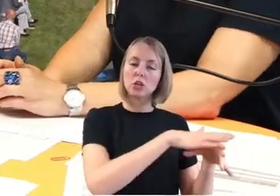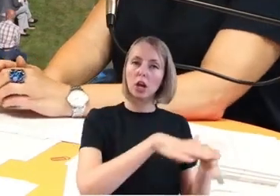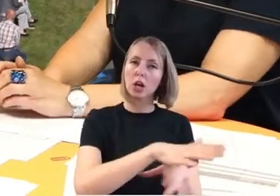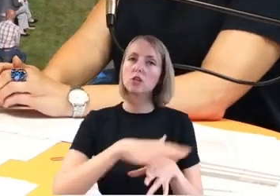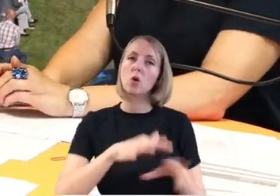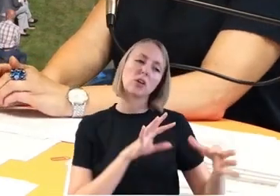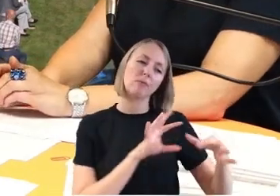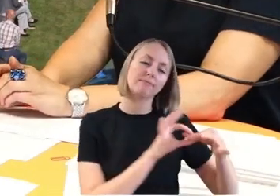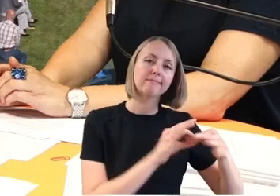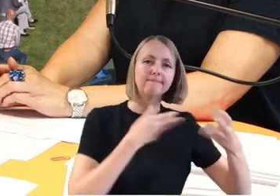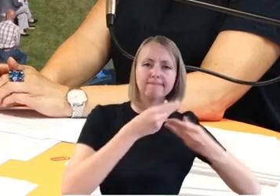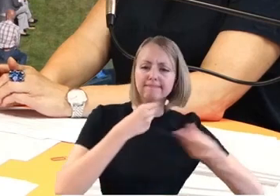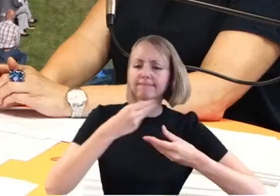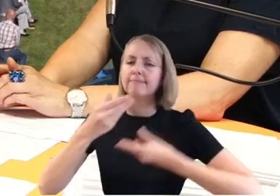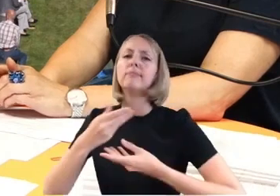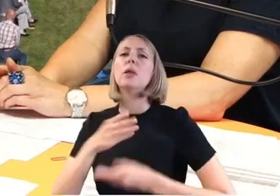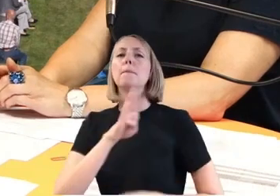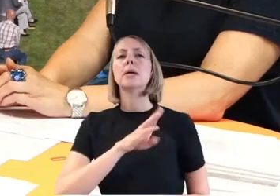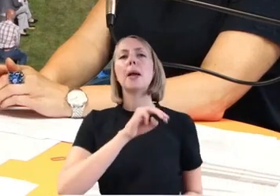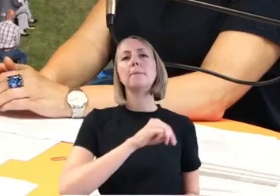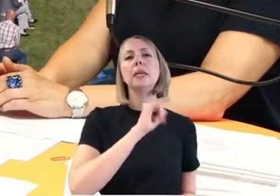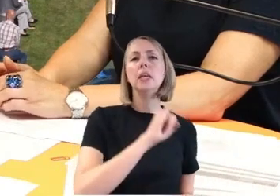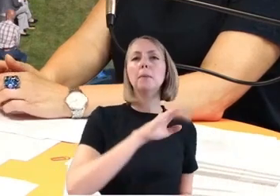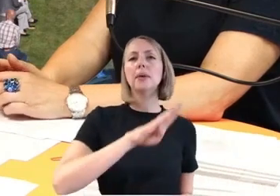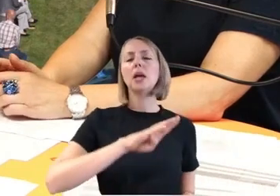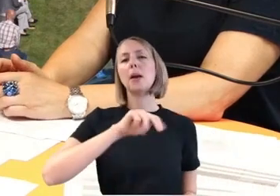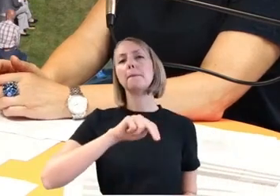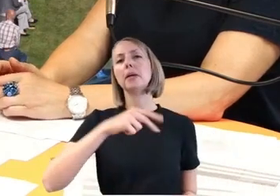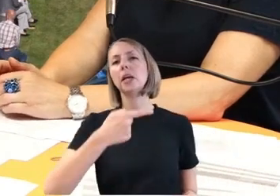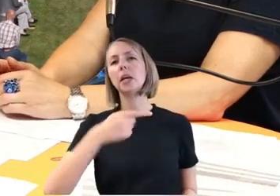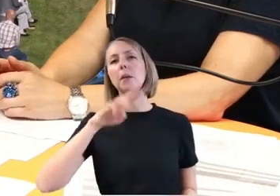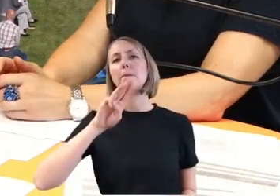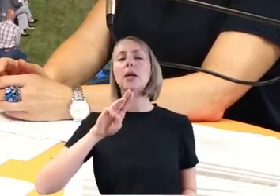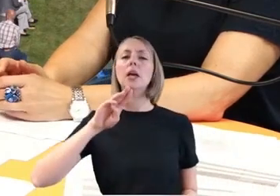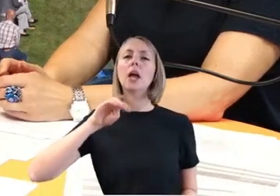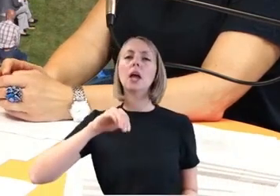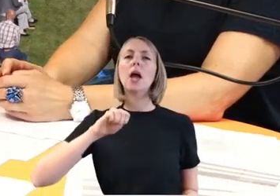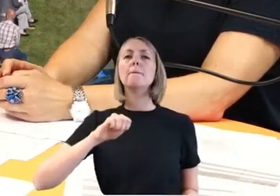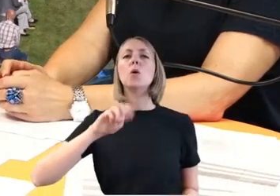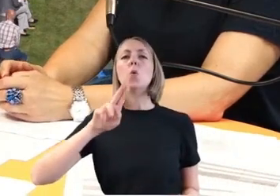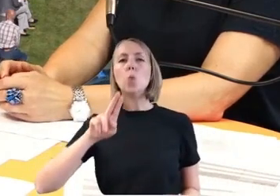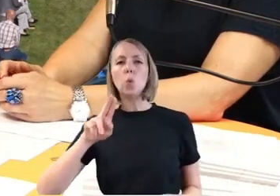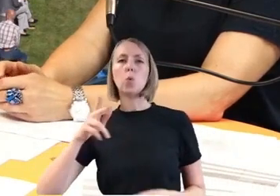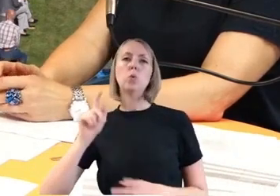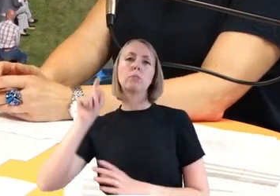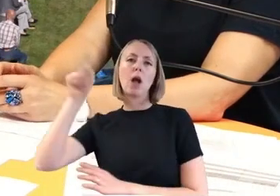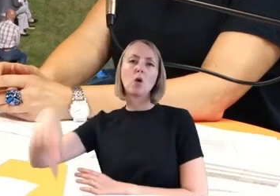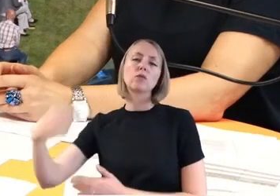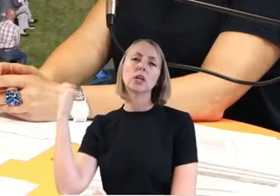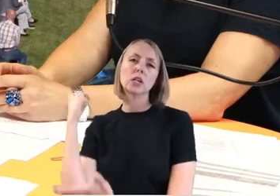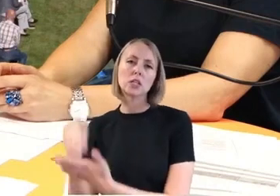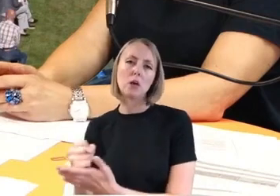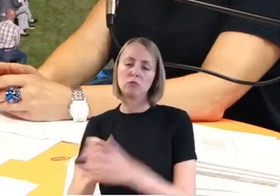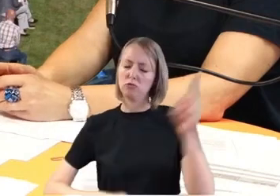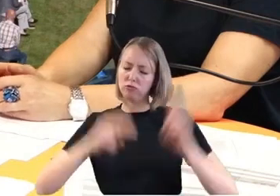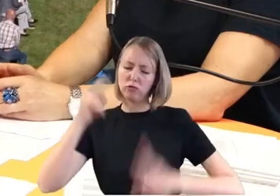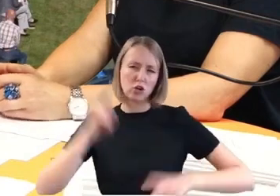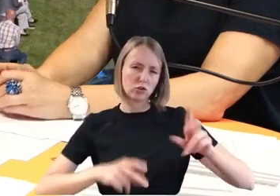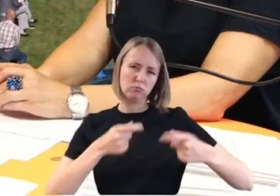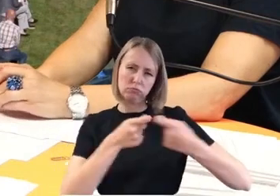natürlich das bmi das bmg das bmi das auswärtige amt aber auch eine vielzahl von weiteren